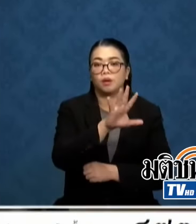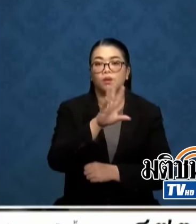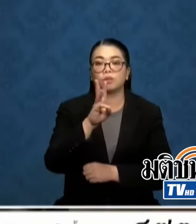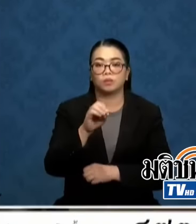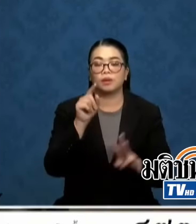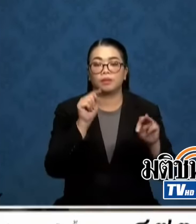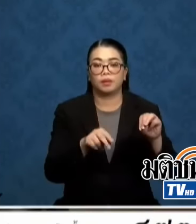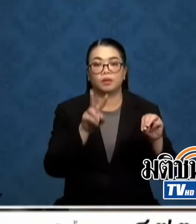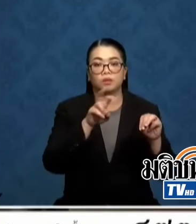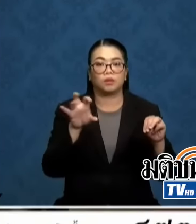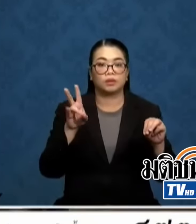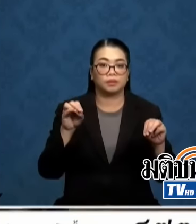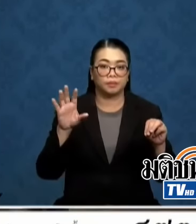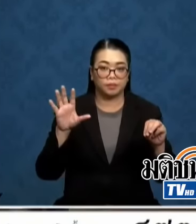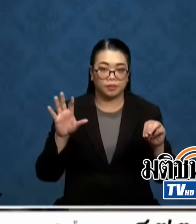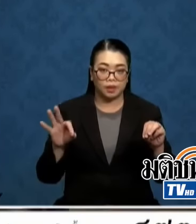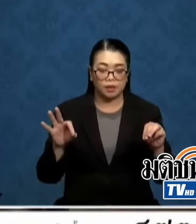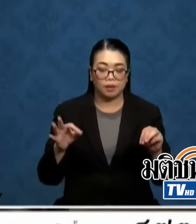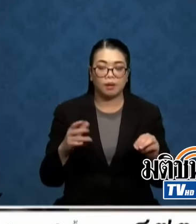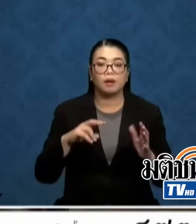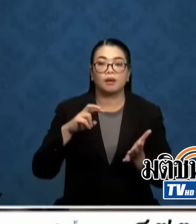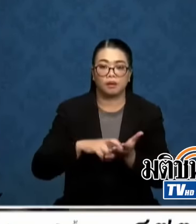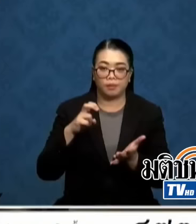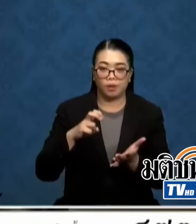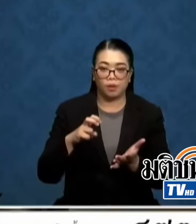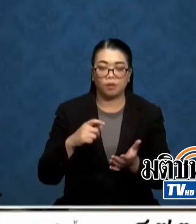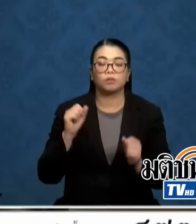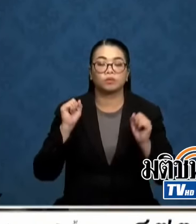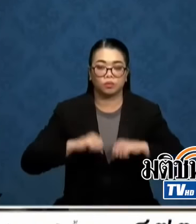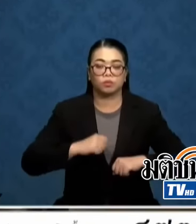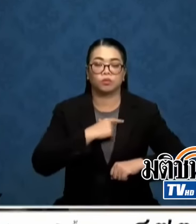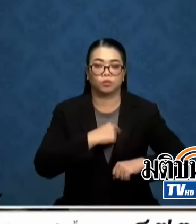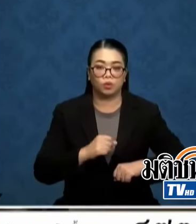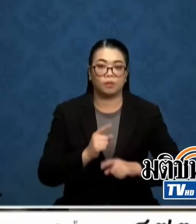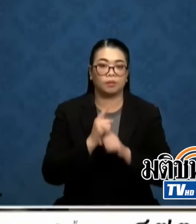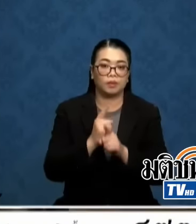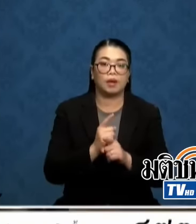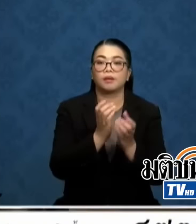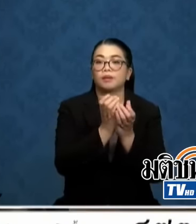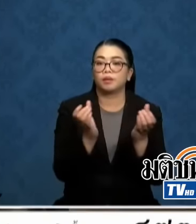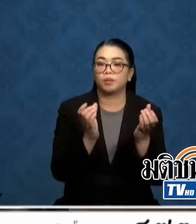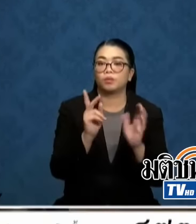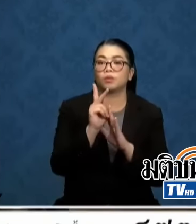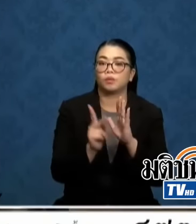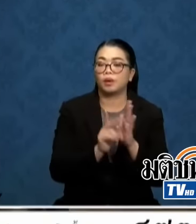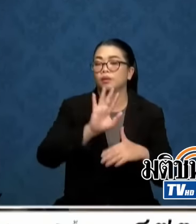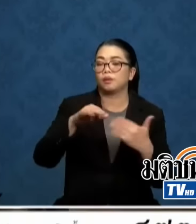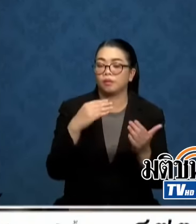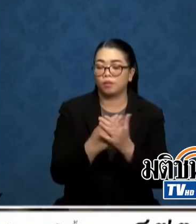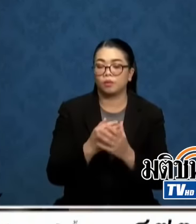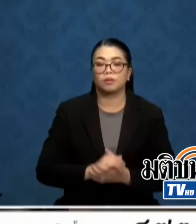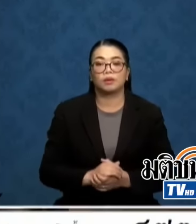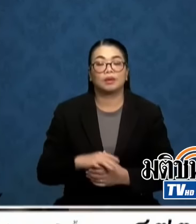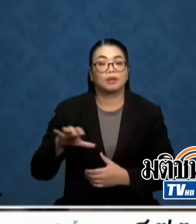มาตรา279ได้รับรองความชอบด้วยรัฐธรรมนูญและกฎหมายไว้ทั้งหมดแม้ว่าคณะ